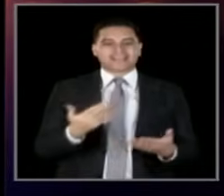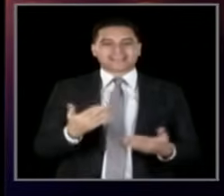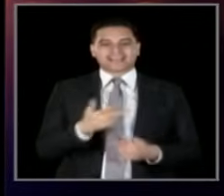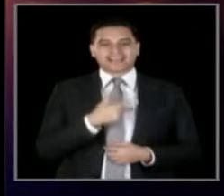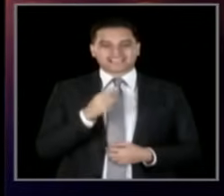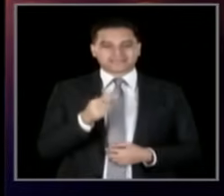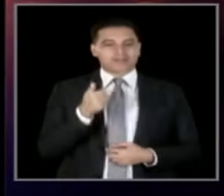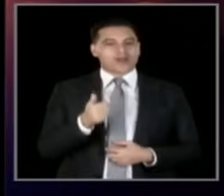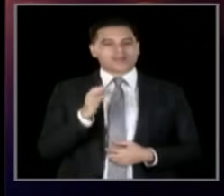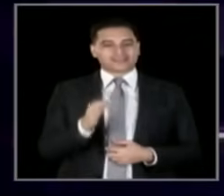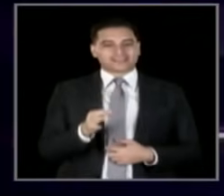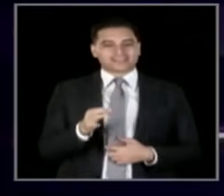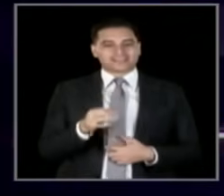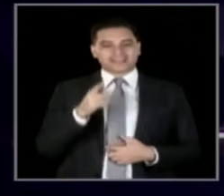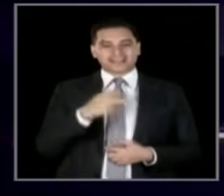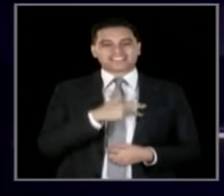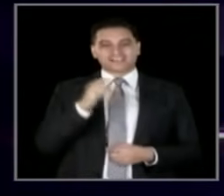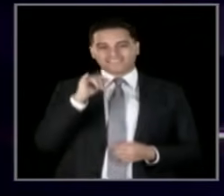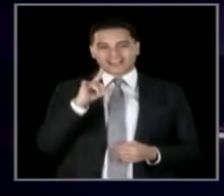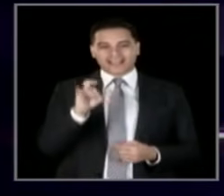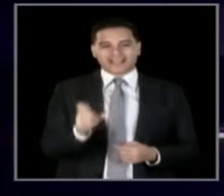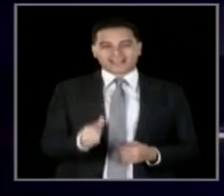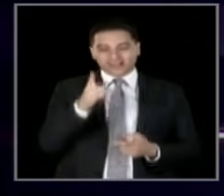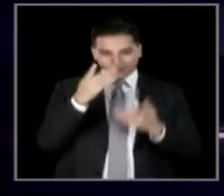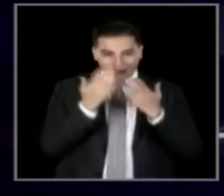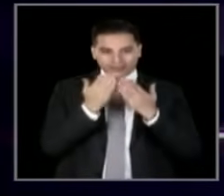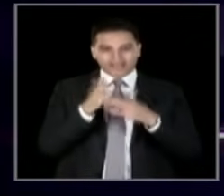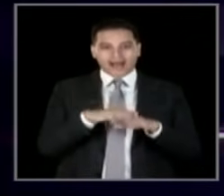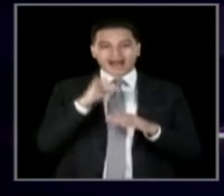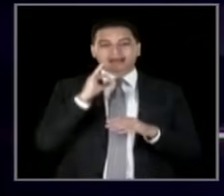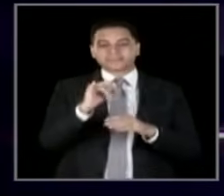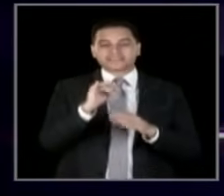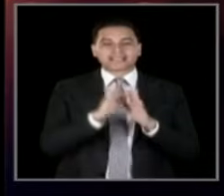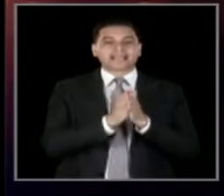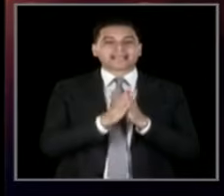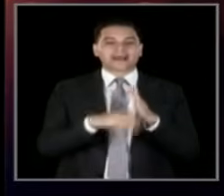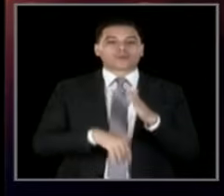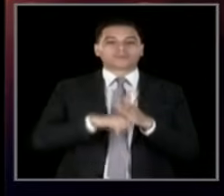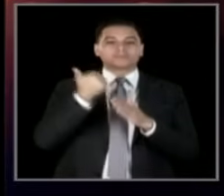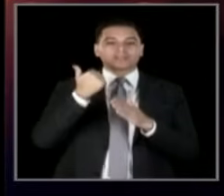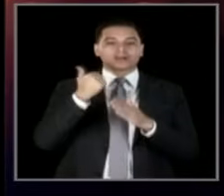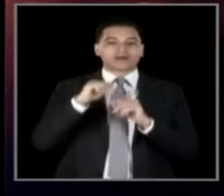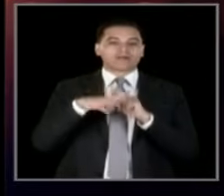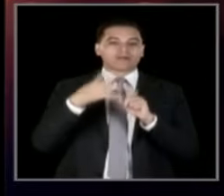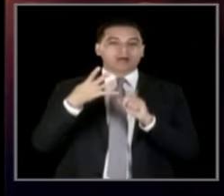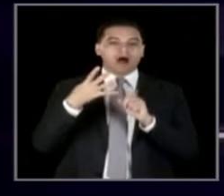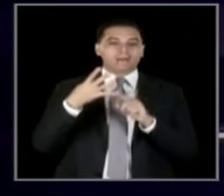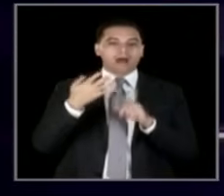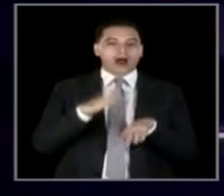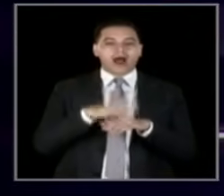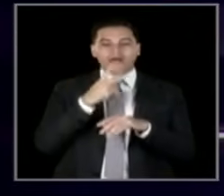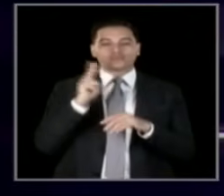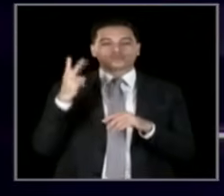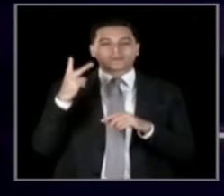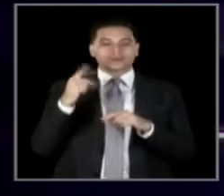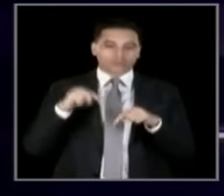ده. فيلينا، أنت قريتي 50 كتاب وكسبتي مركز رابع في 2017،